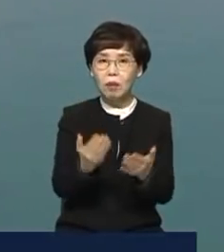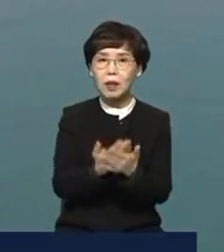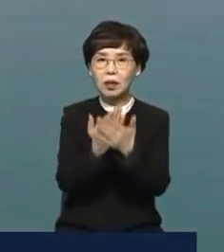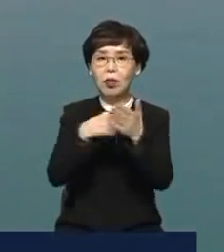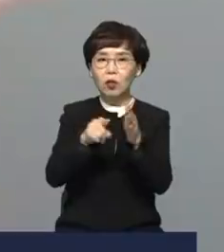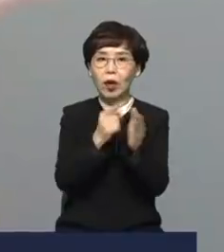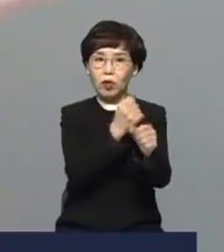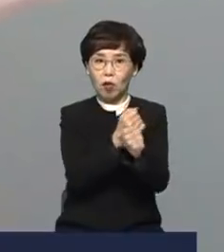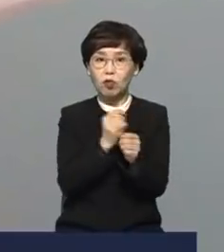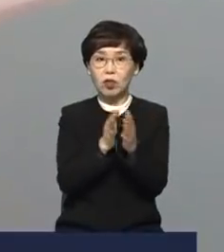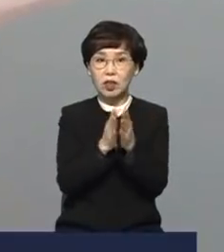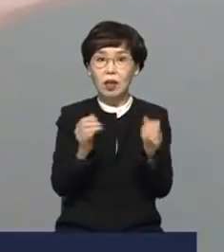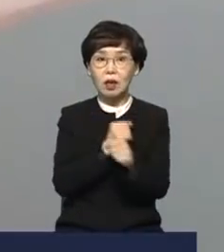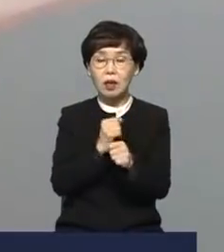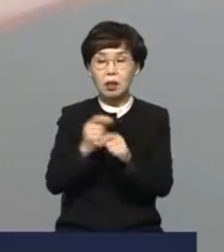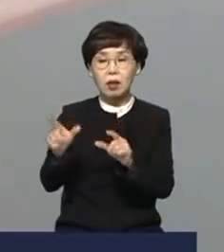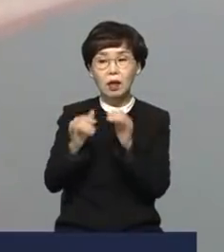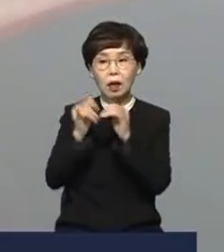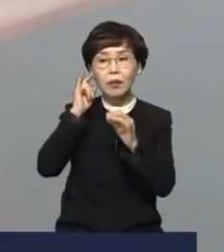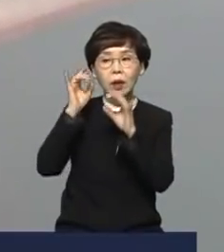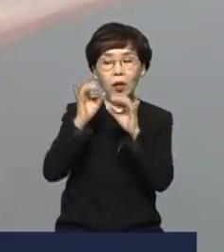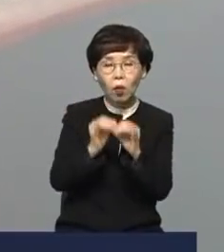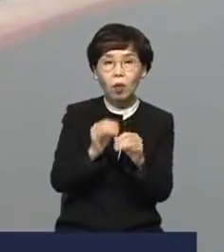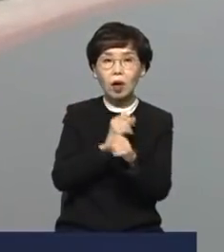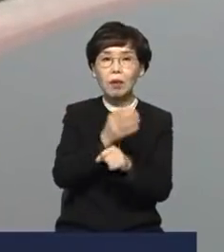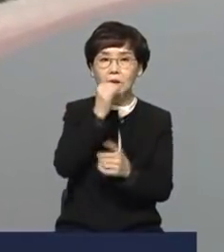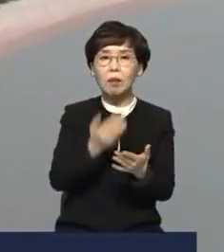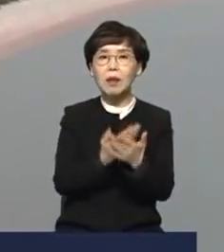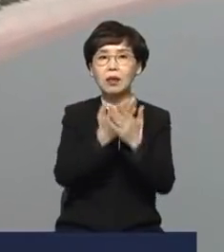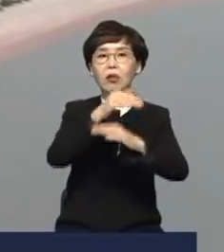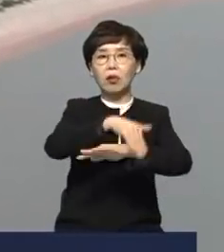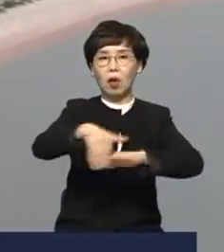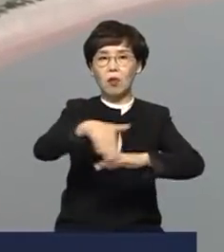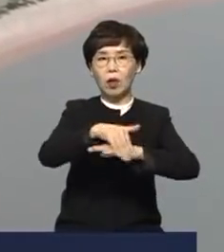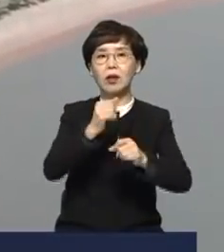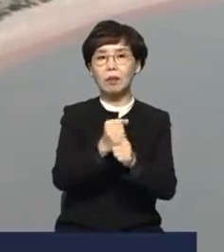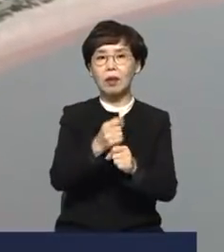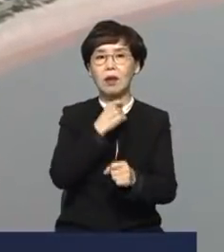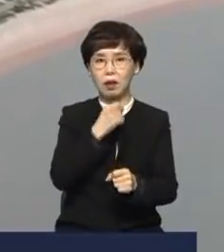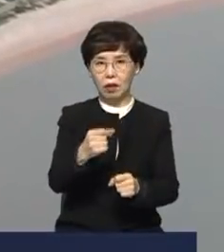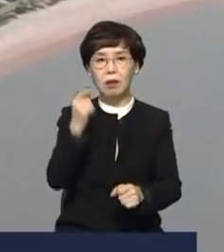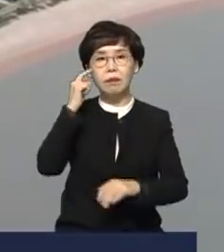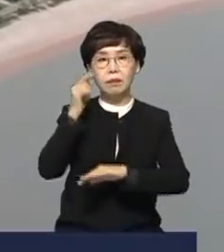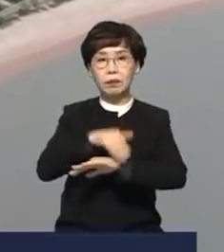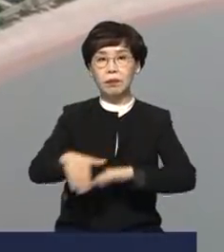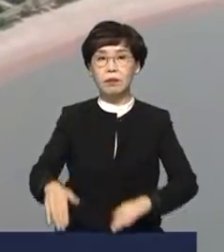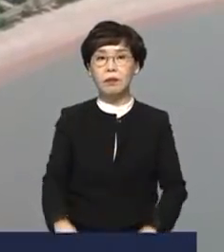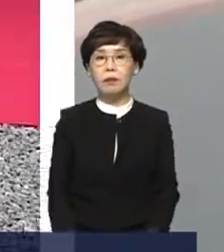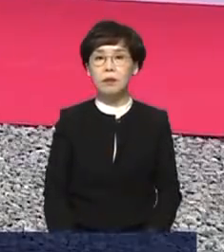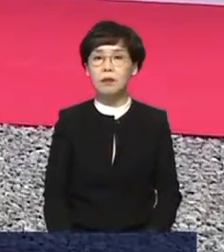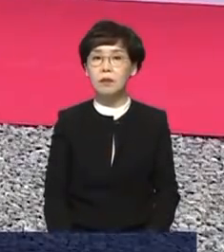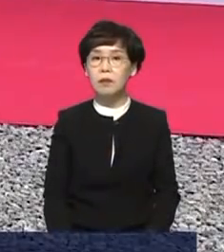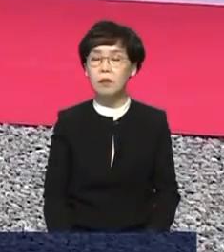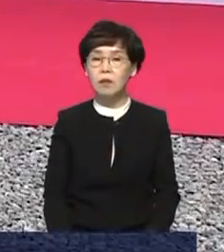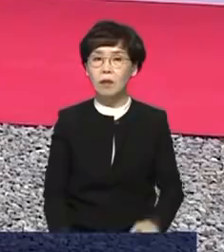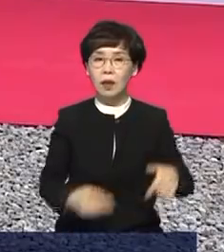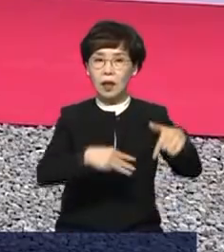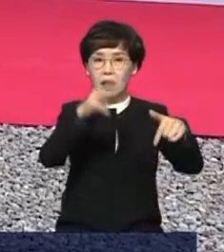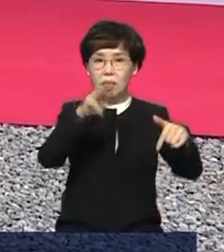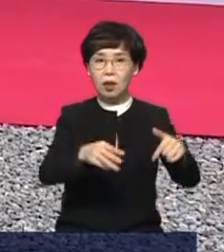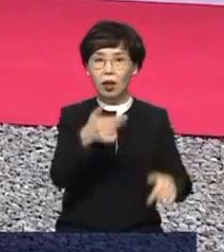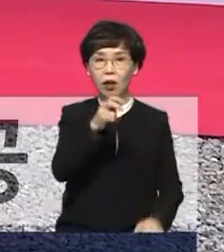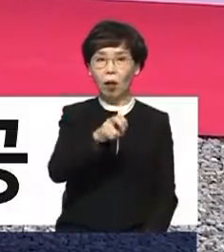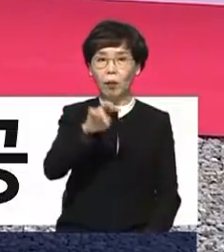용역에도 착수해 주민들이 공감할 수 있는 발전 계획을 마련하겠다는 방침입니다. 인천